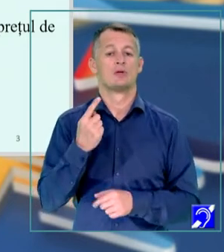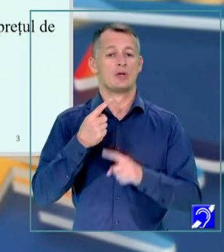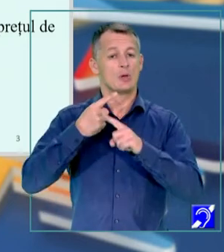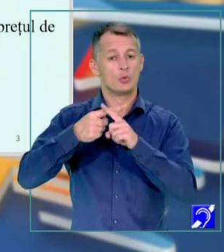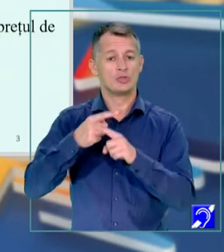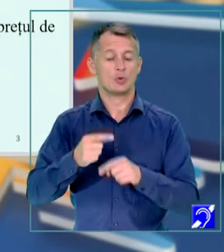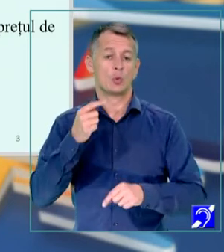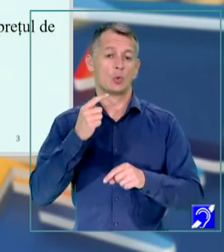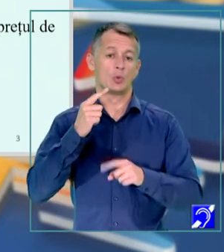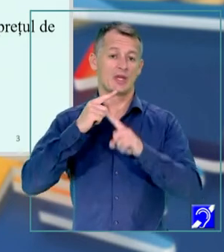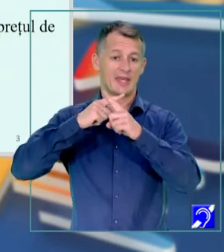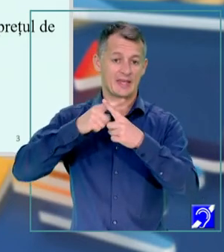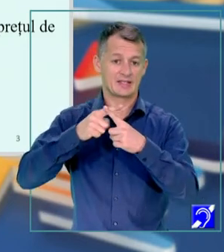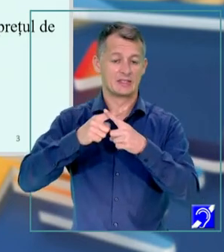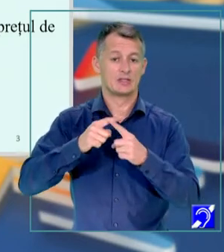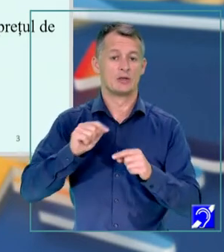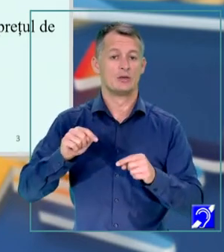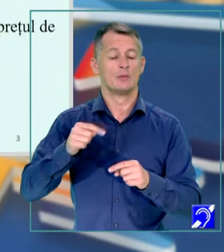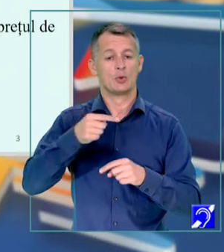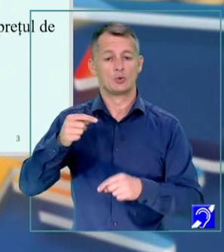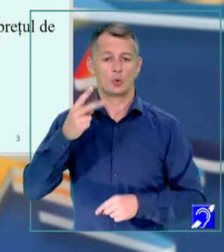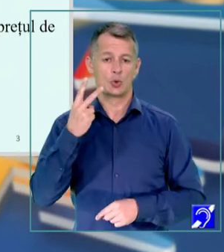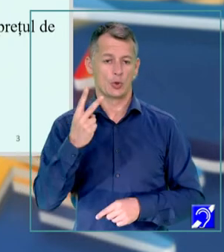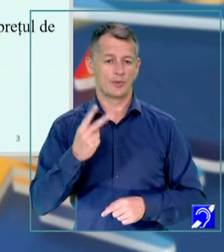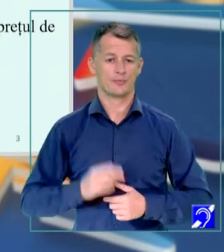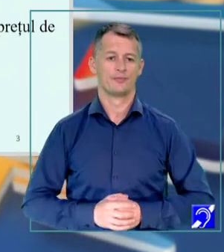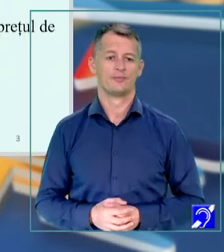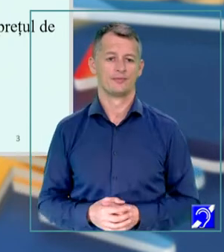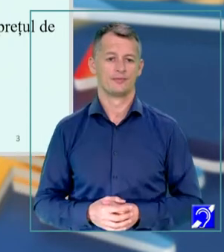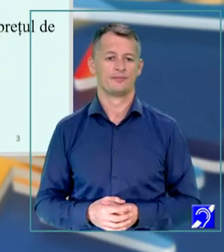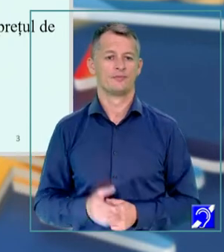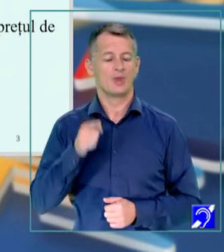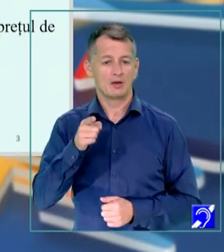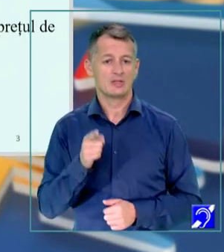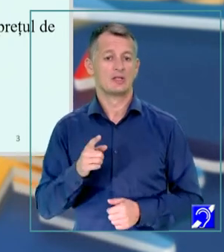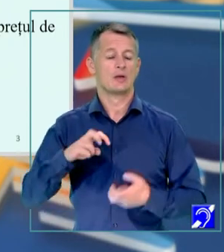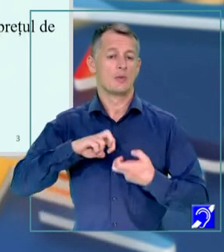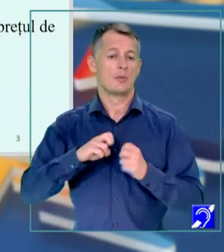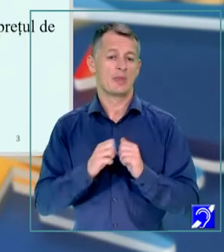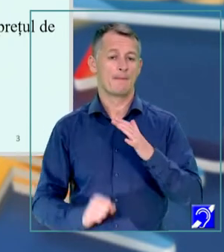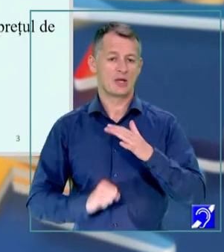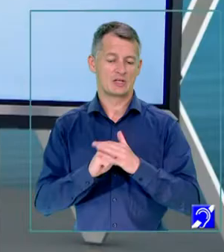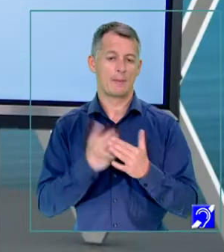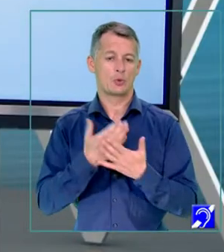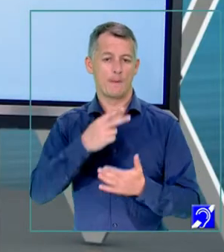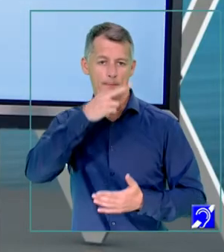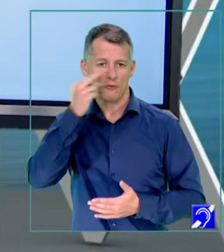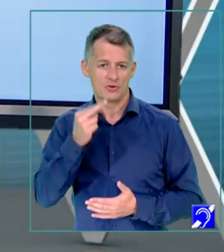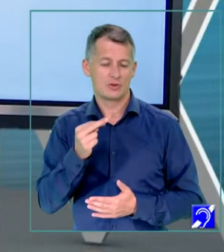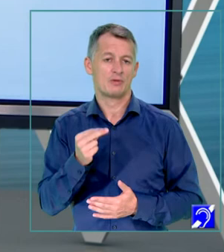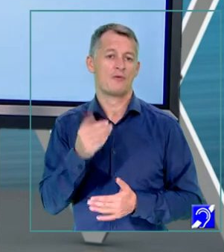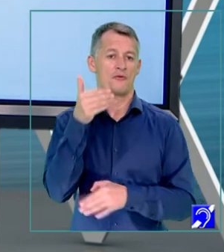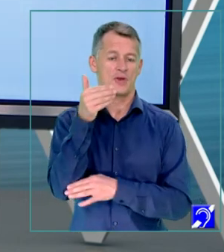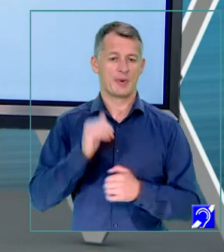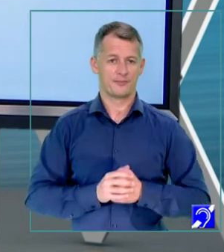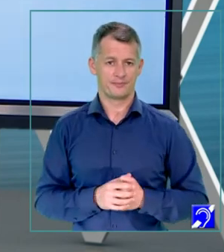2 aceasta modelarea matematică a se opune de optimizare de maximizare în acest caz a profitului antreprenorului după cum știm